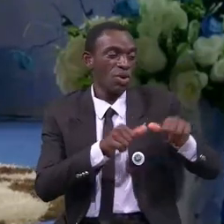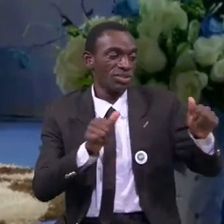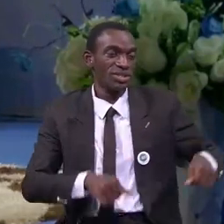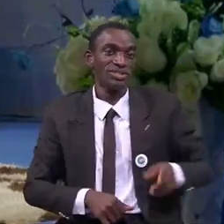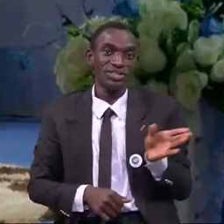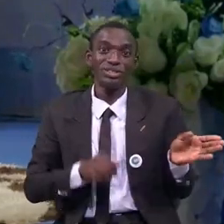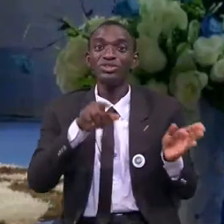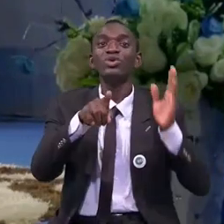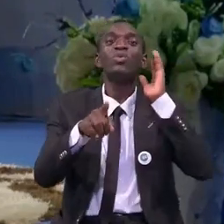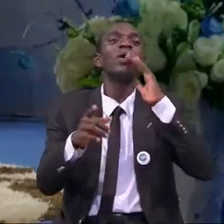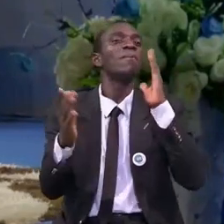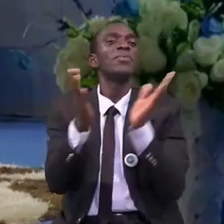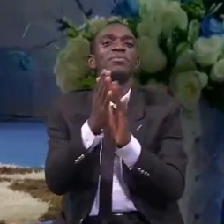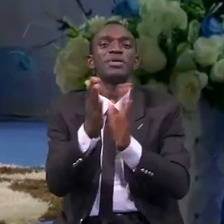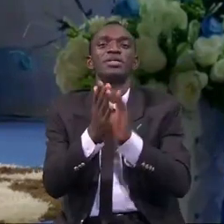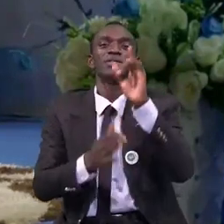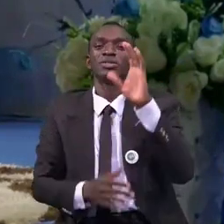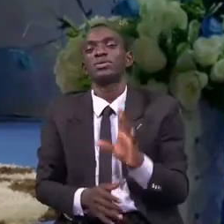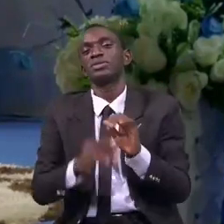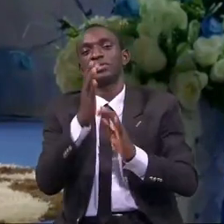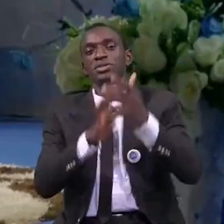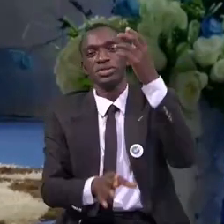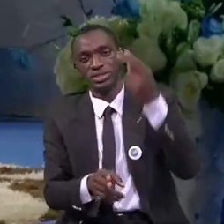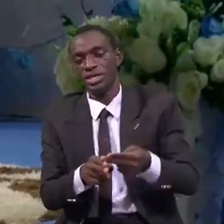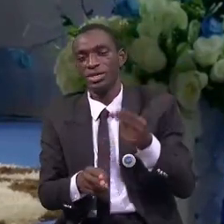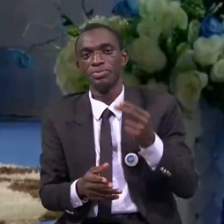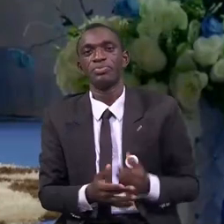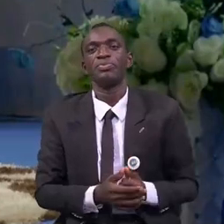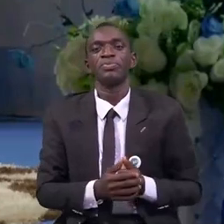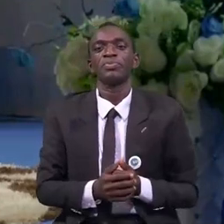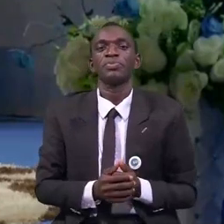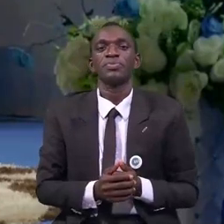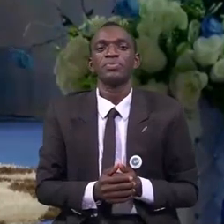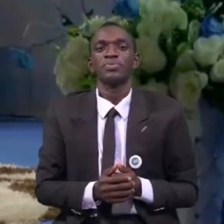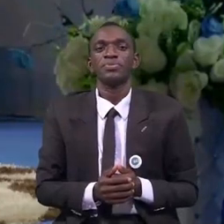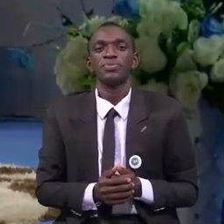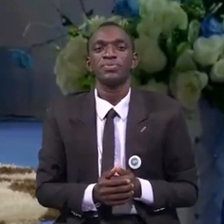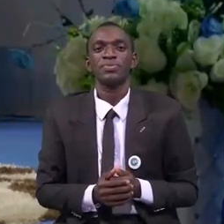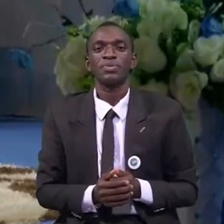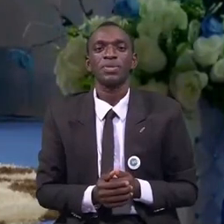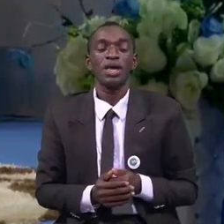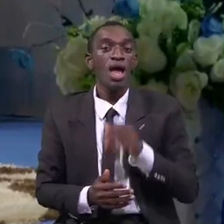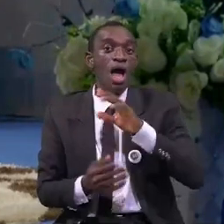et comme vous allez marcher sauter vous allez venir ce soir à votre droite vous allez louer